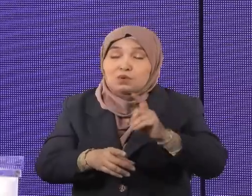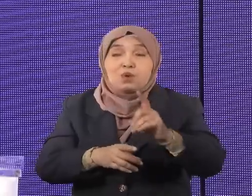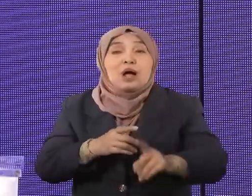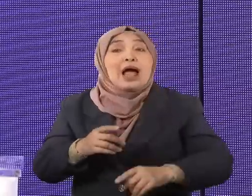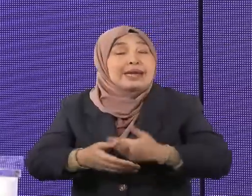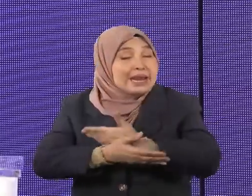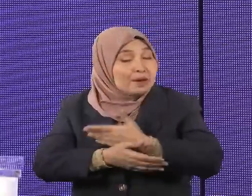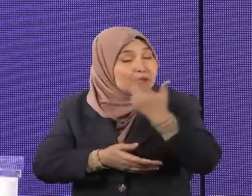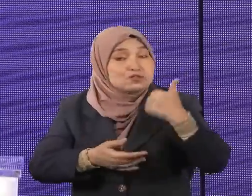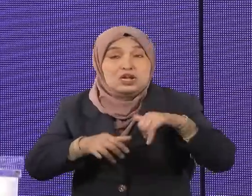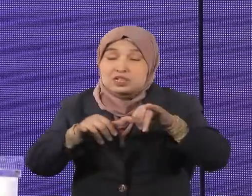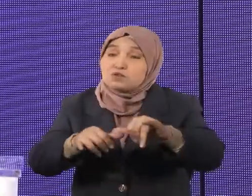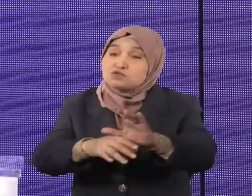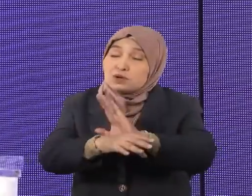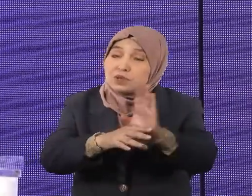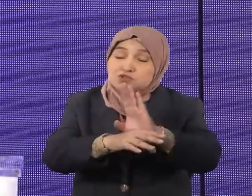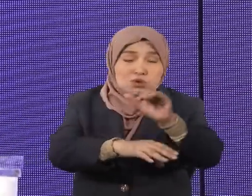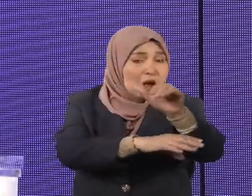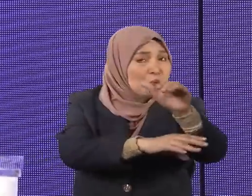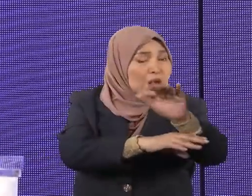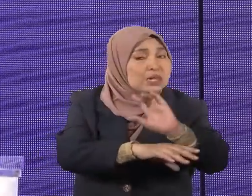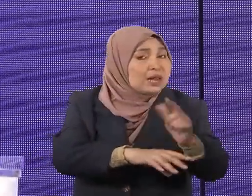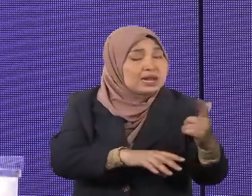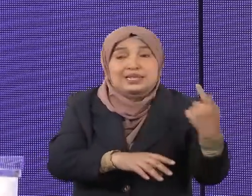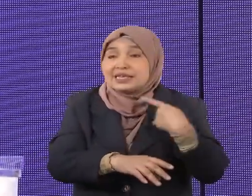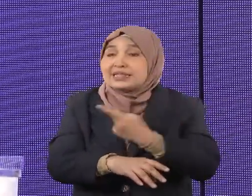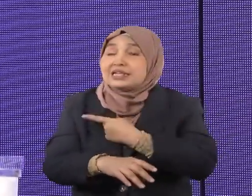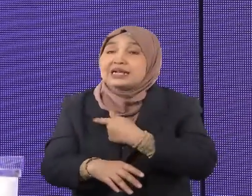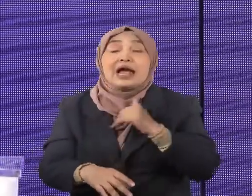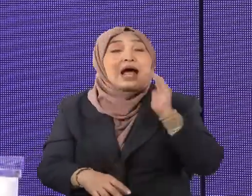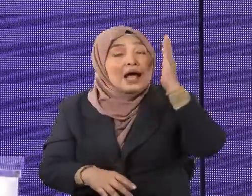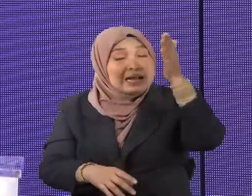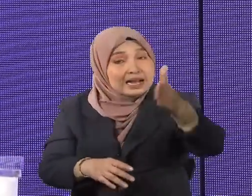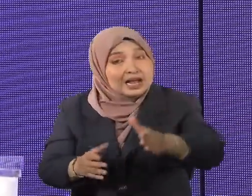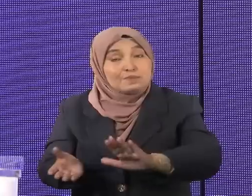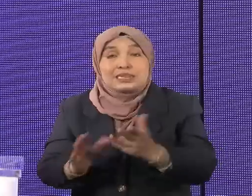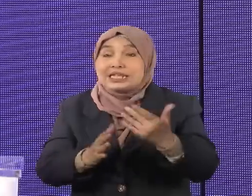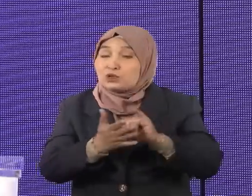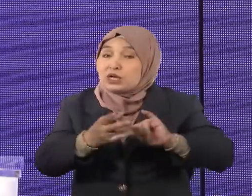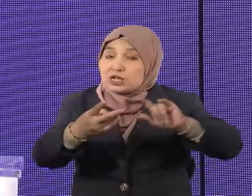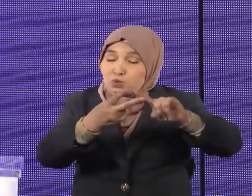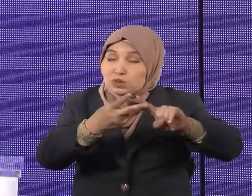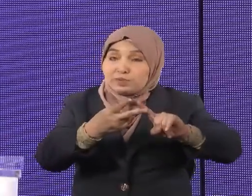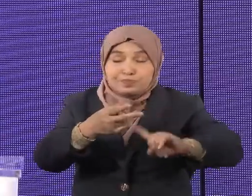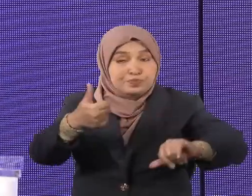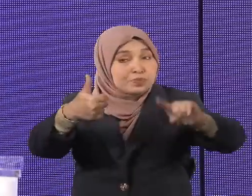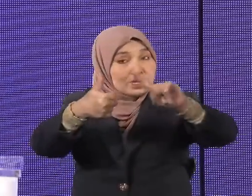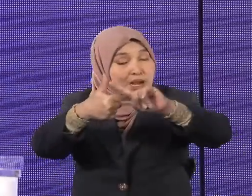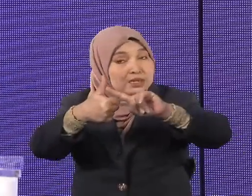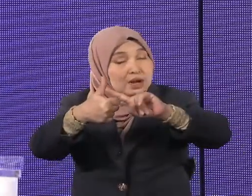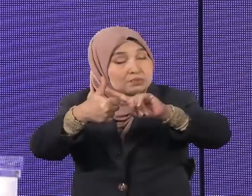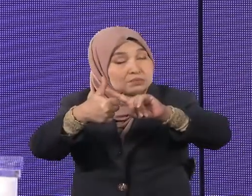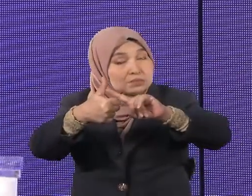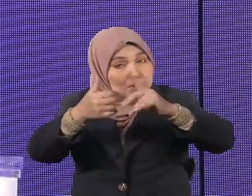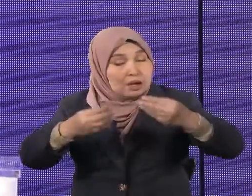kebaikan, nak teruskan bisnes ke dakwah apa sebagainya, kerana kita akan mati. Ya? Jadi itu yang kedua. Dan yang pertama yang diberi highlight